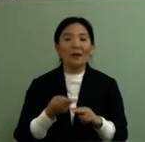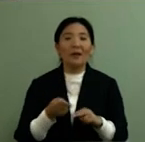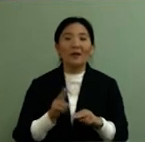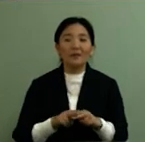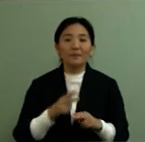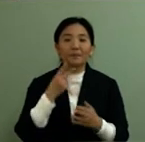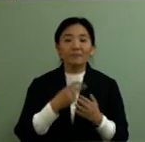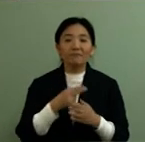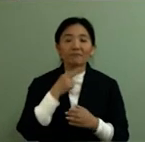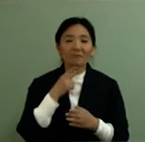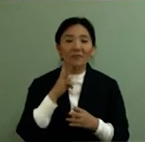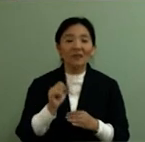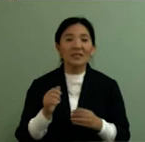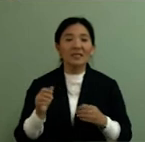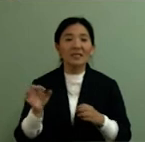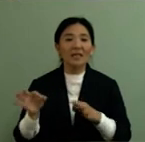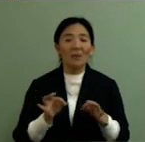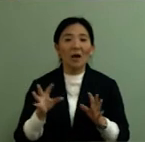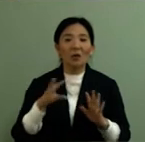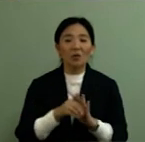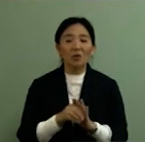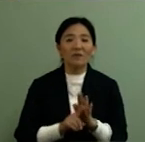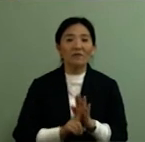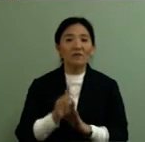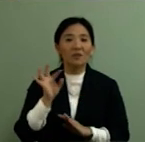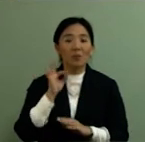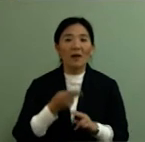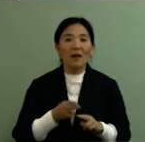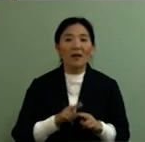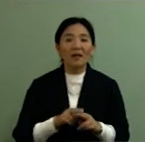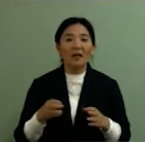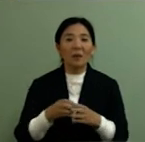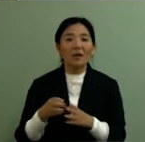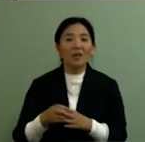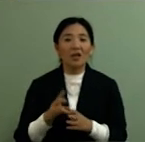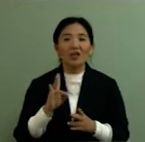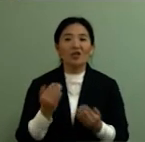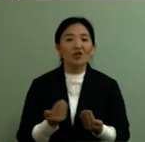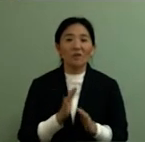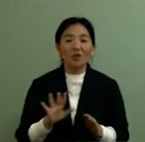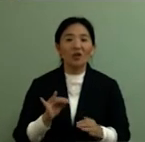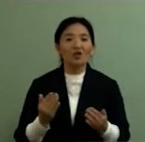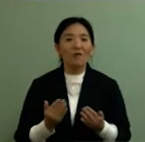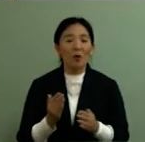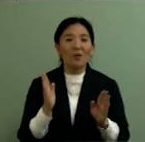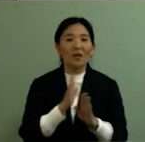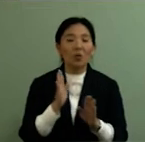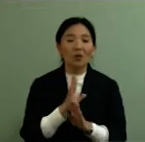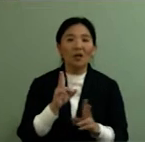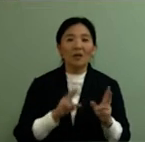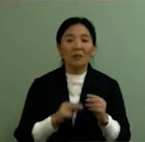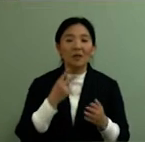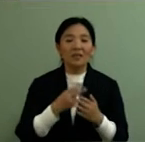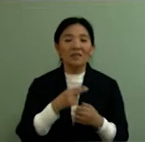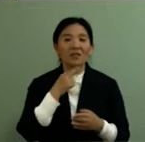природы, обратите внимание на схему, относятся, давайте вспомним, это компоненты неживой и живой природы. Значит,